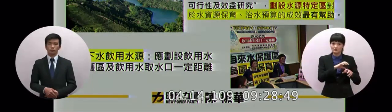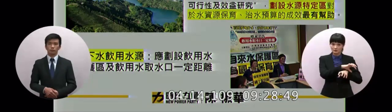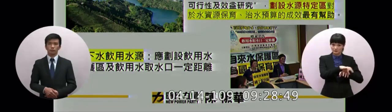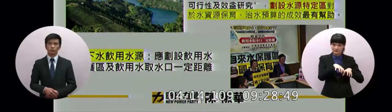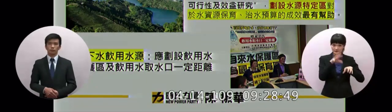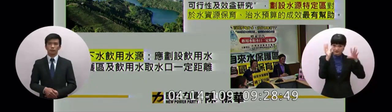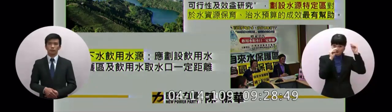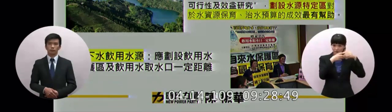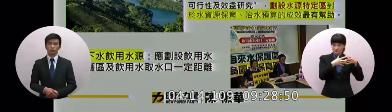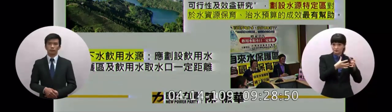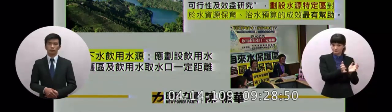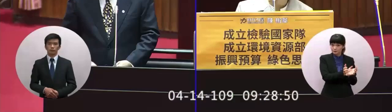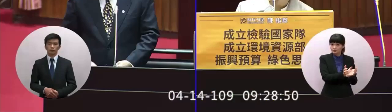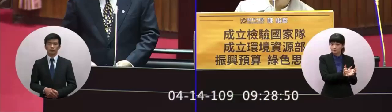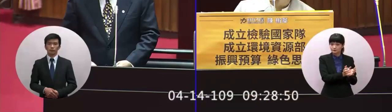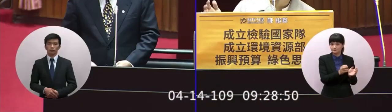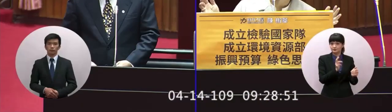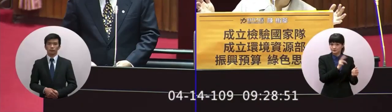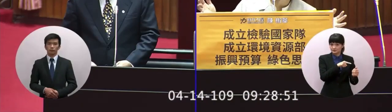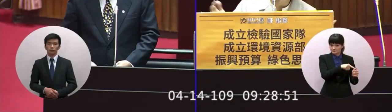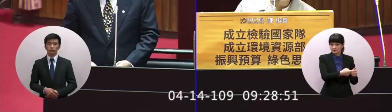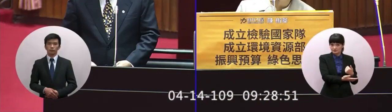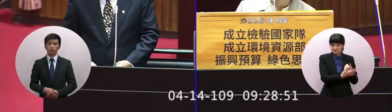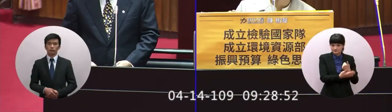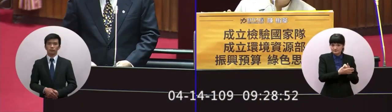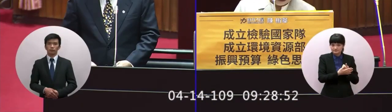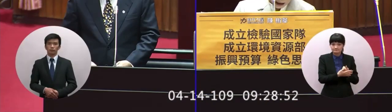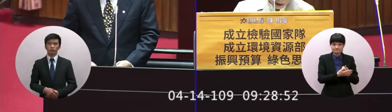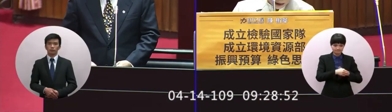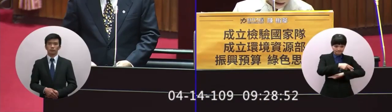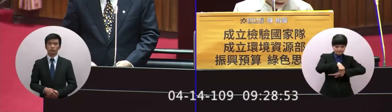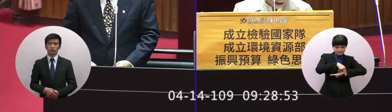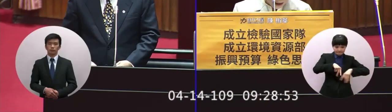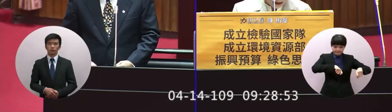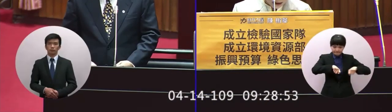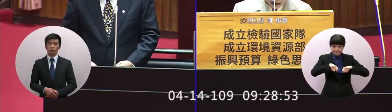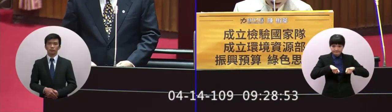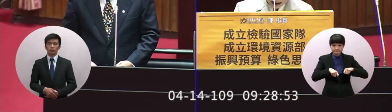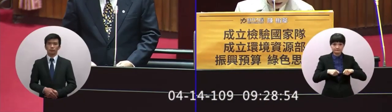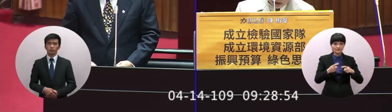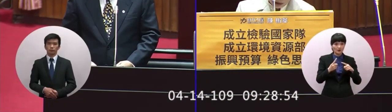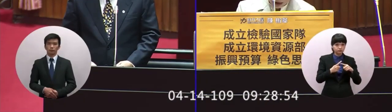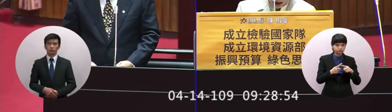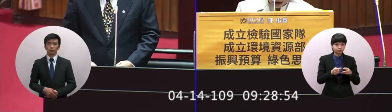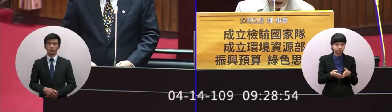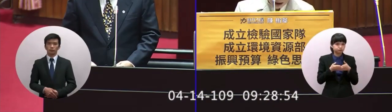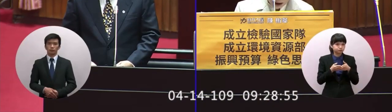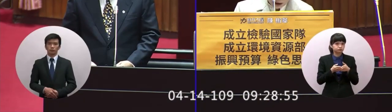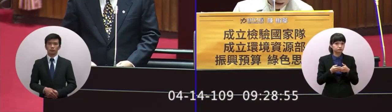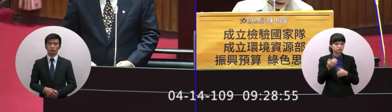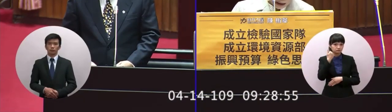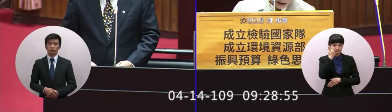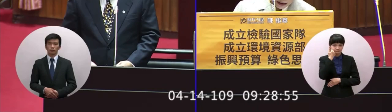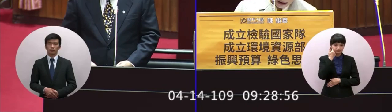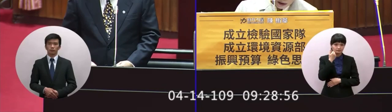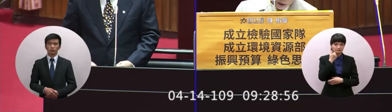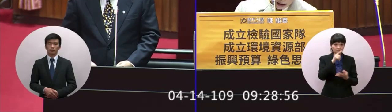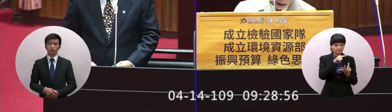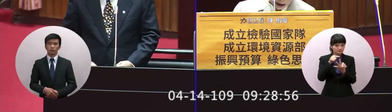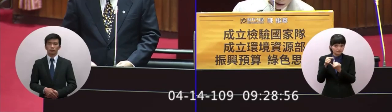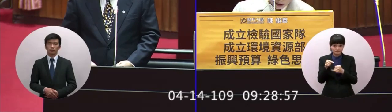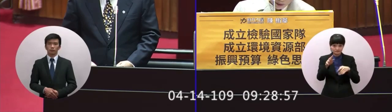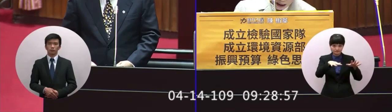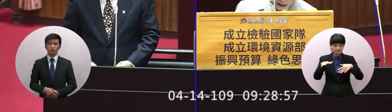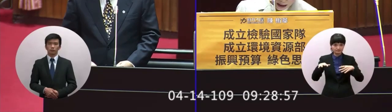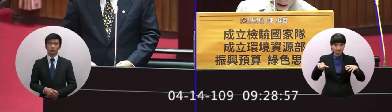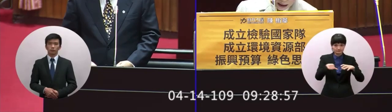人力把它划进来，把它拉进来，然后这些人呢可以来做好环境的这个管